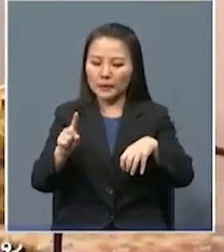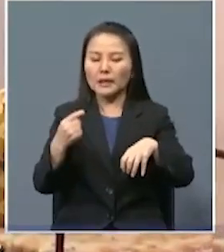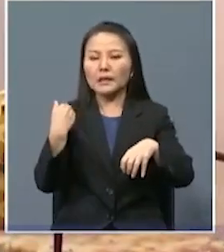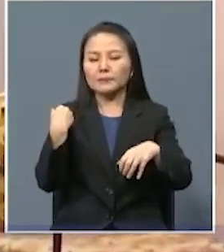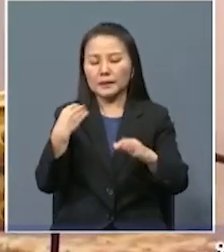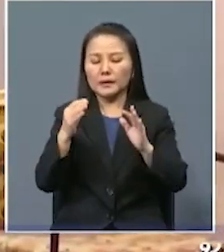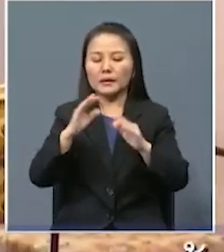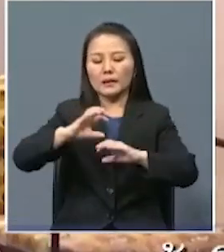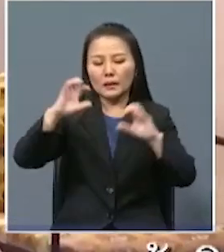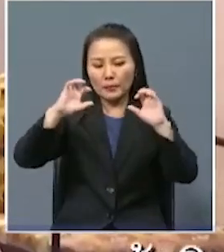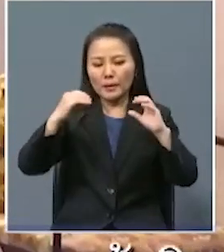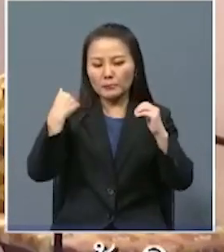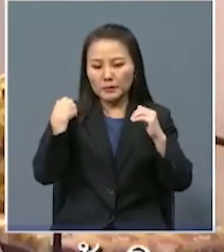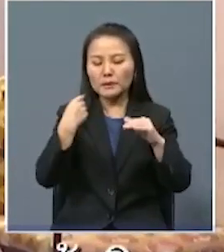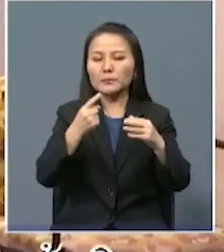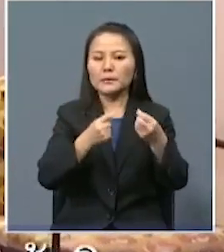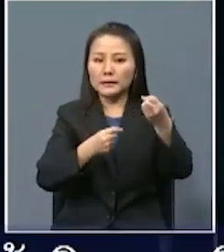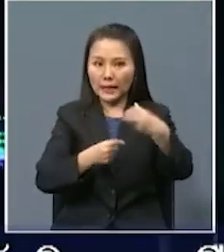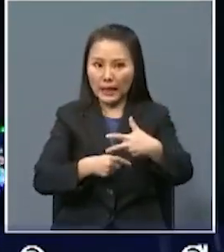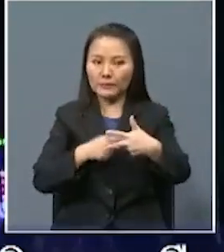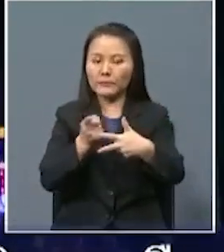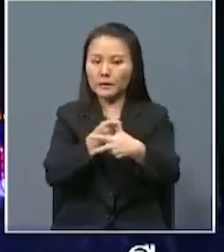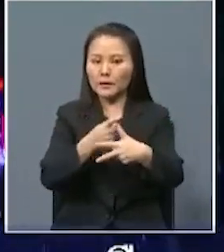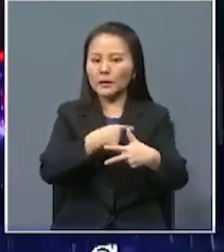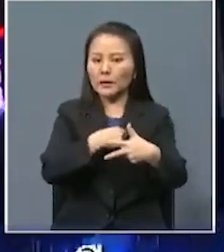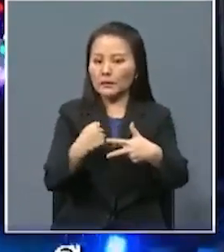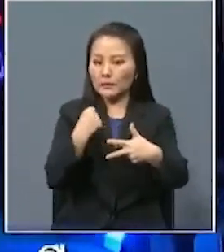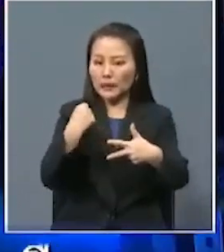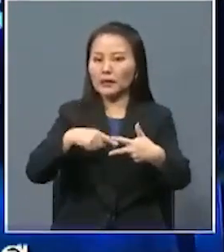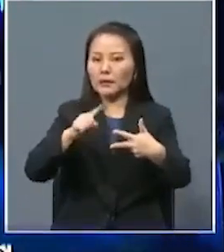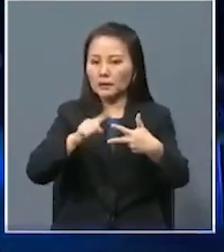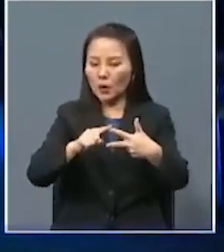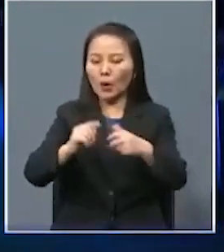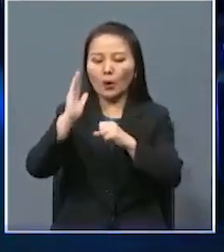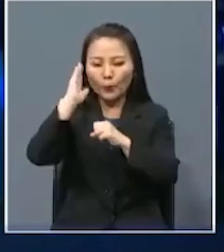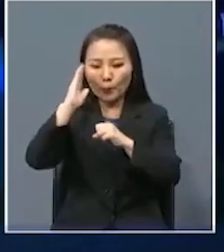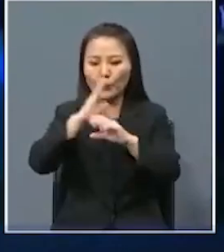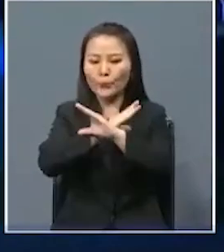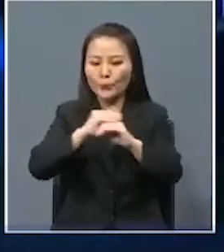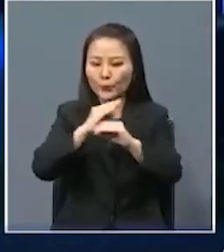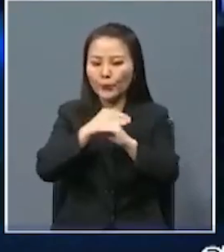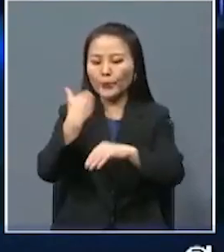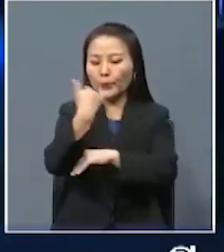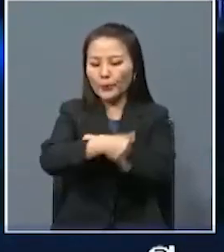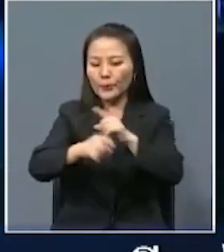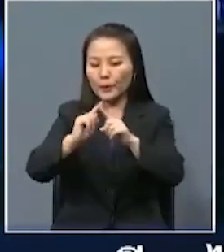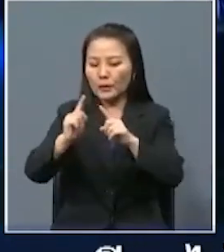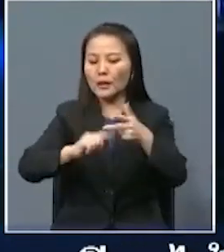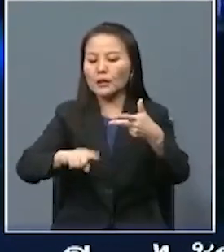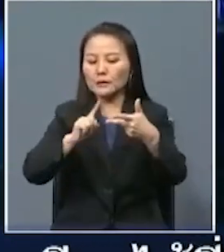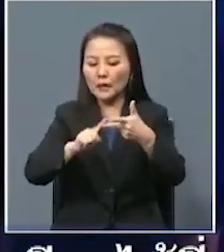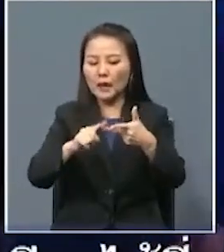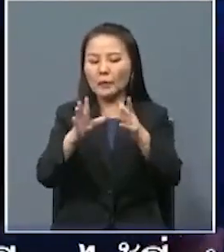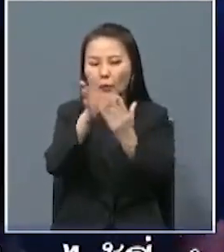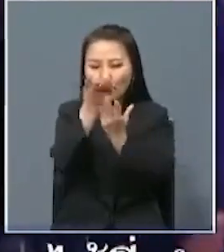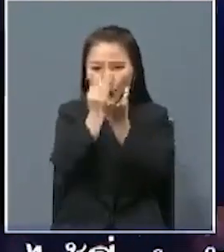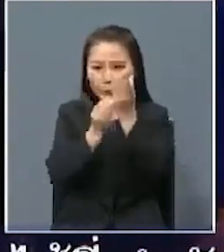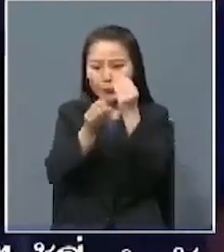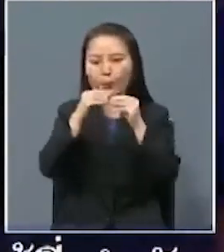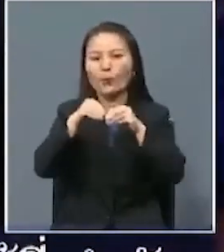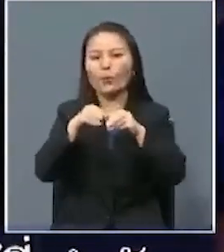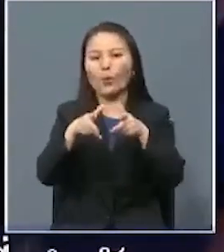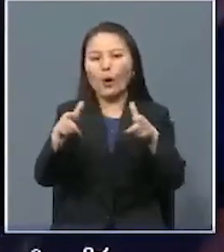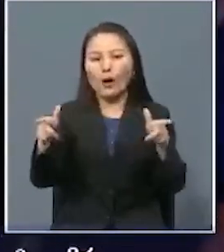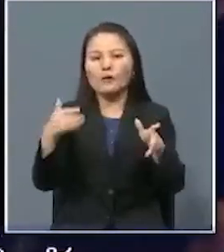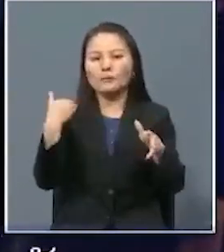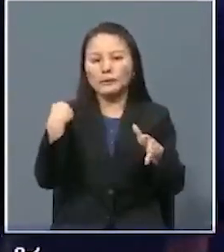หมุนใน 3ด้านประกอบด้วยการสร้างแรงบันดาลใจการสร้างเวทีแลกเปลี่ยนระดับนานาชาติและสร้างการรับรู้อย่างกว้างขวางเพื่อให้ซอ